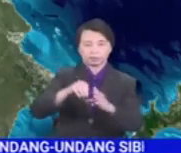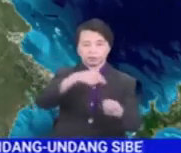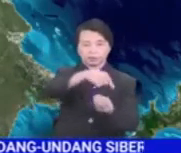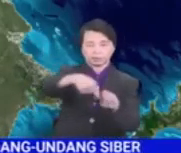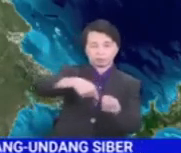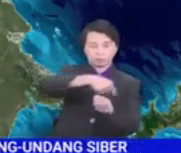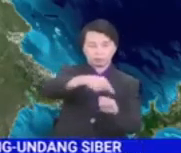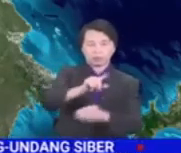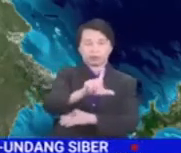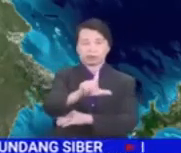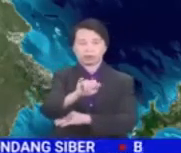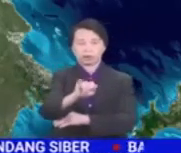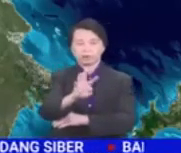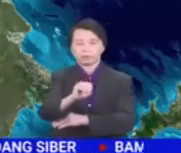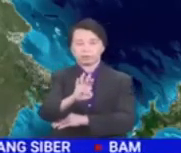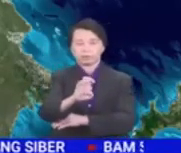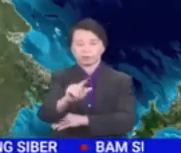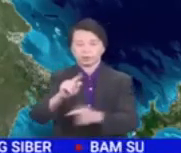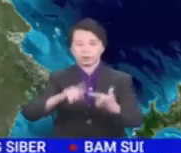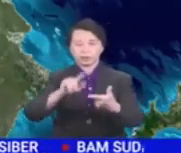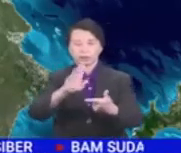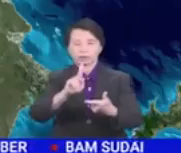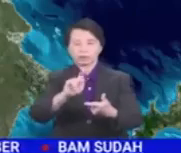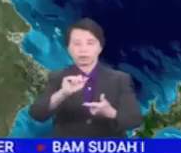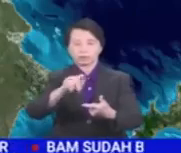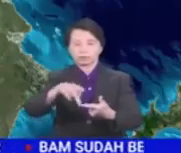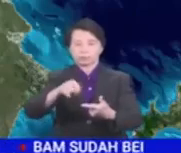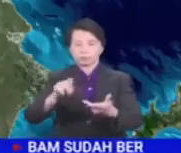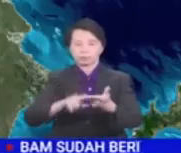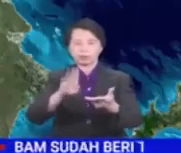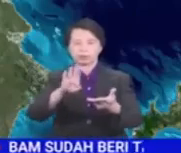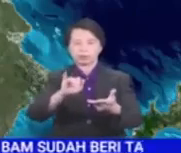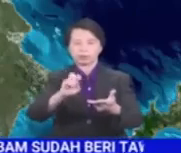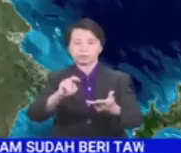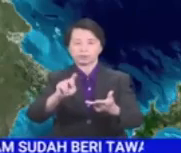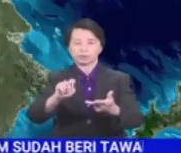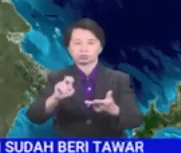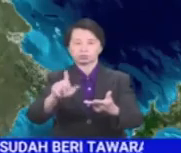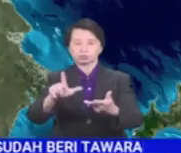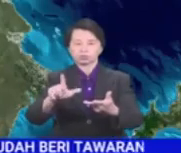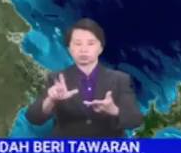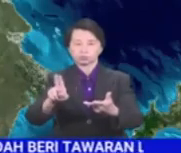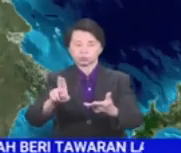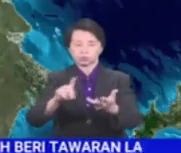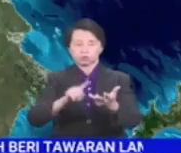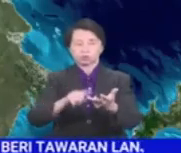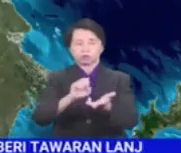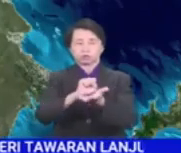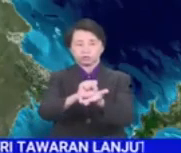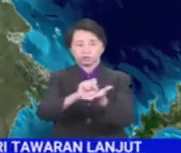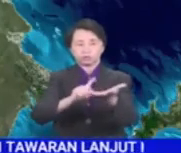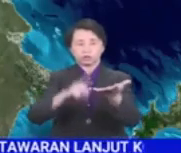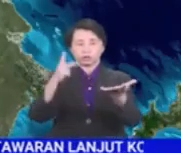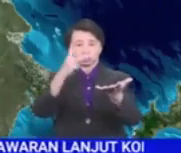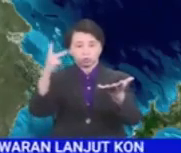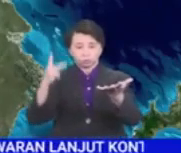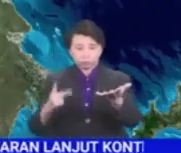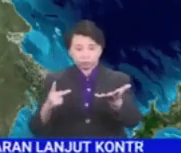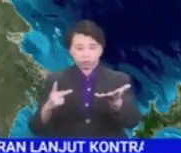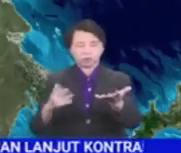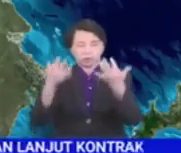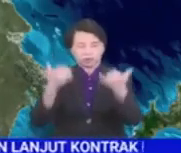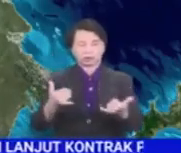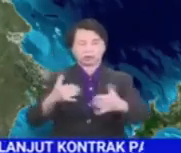sekitar bahagian Limbang, Kapit, Bintulu, Sibu dan juga Kuching. Keadaan hujan yang sedang berlaku ketika